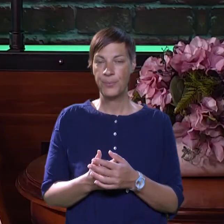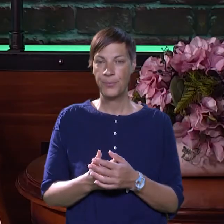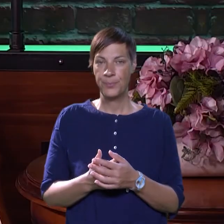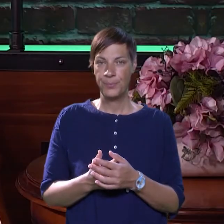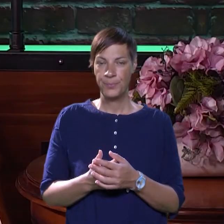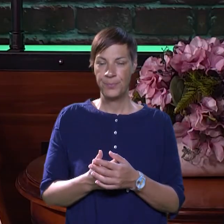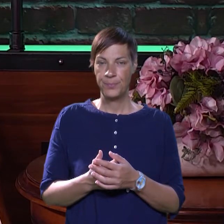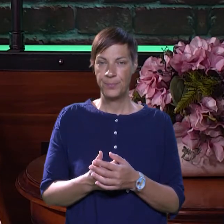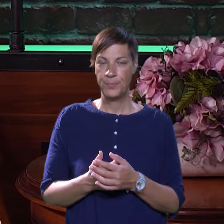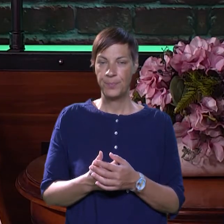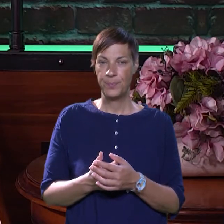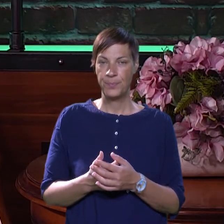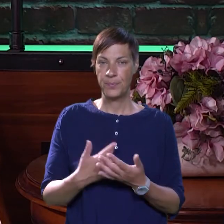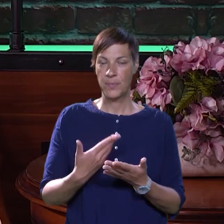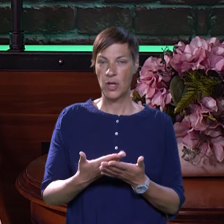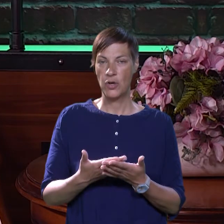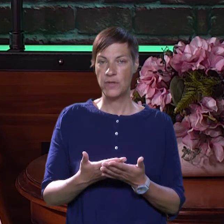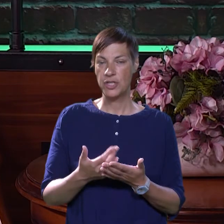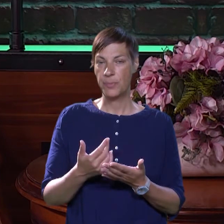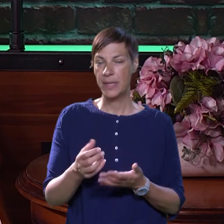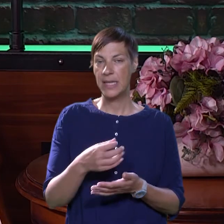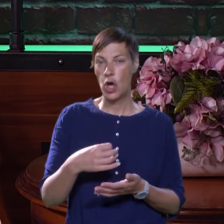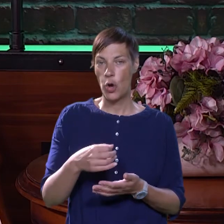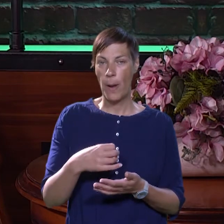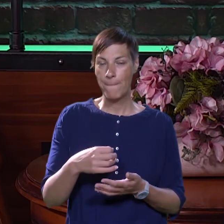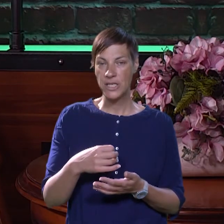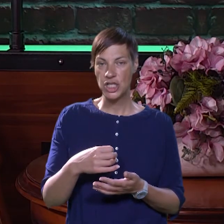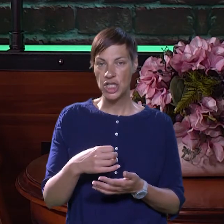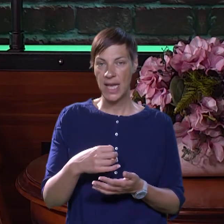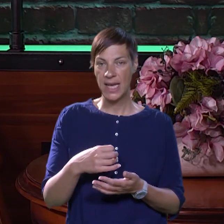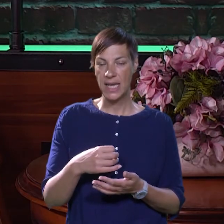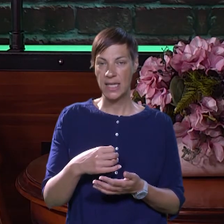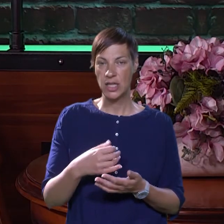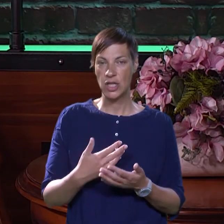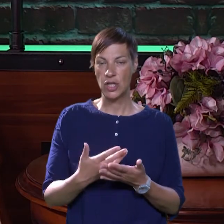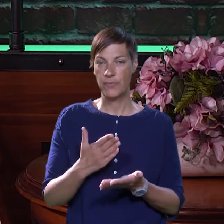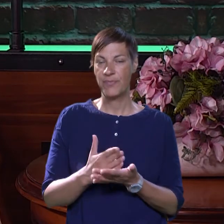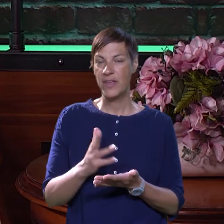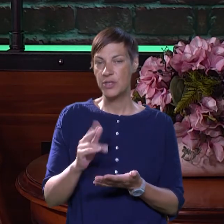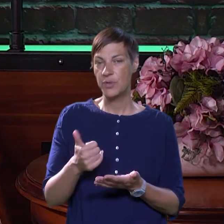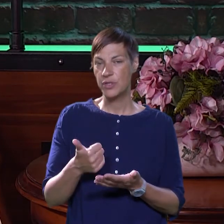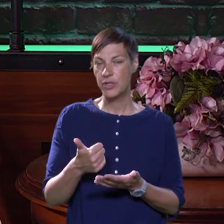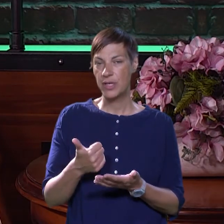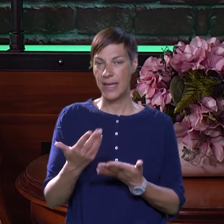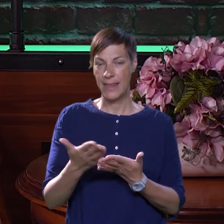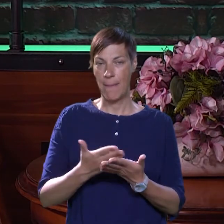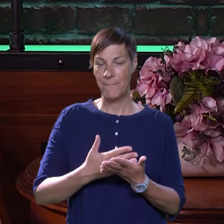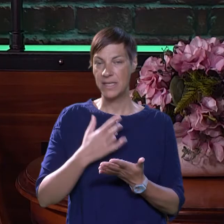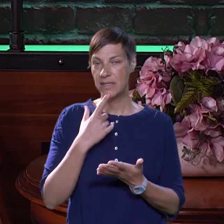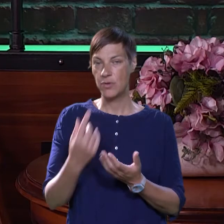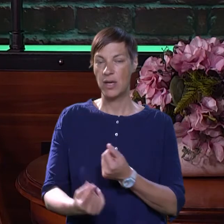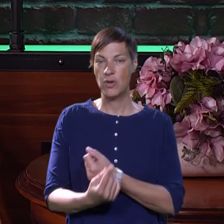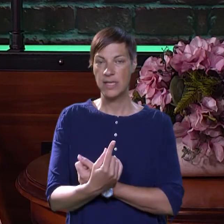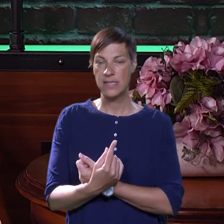Dakle, u načelu ovo će biti generalno, dakle, već postoji jedna određena procedura koja